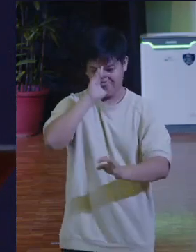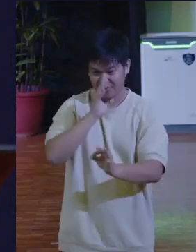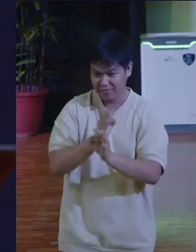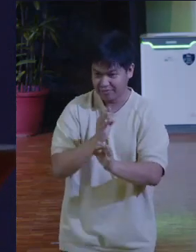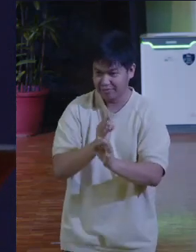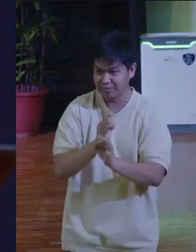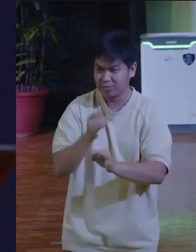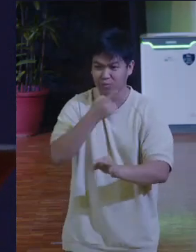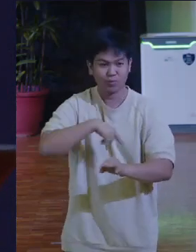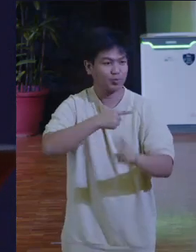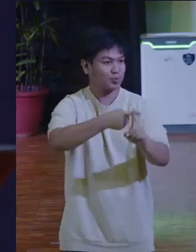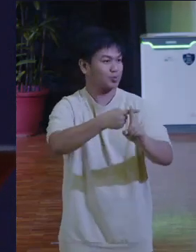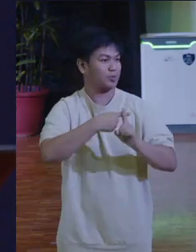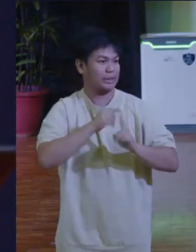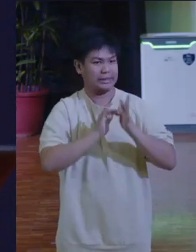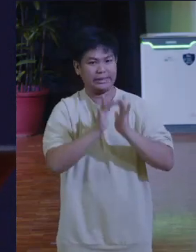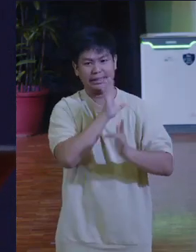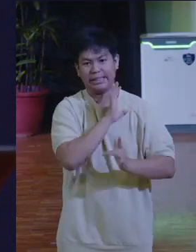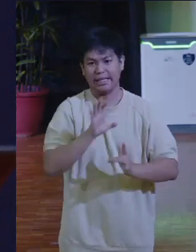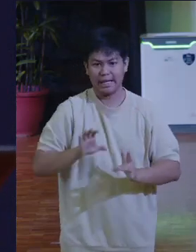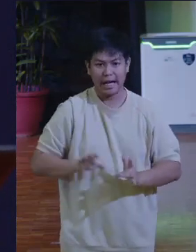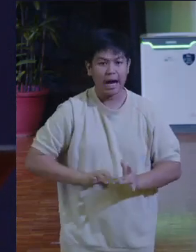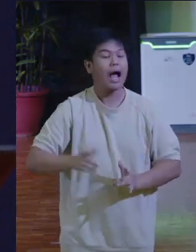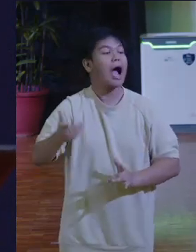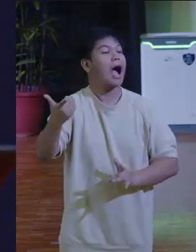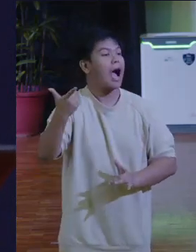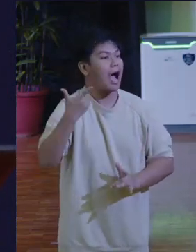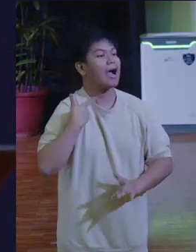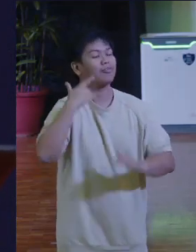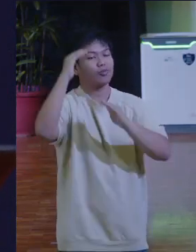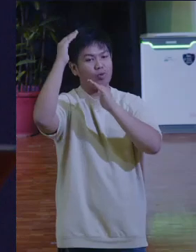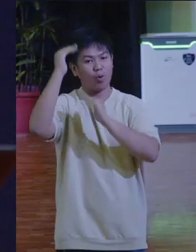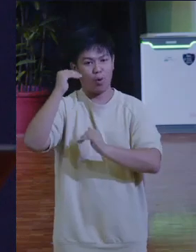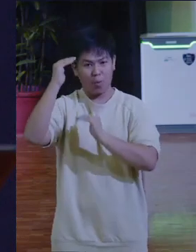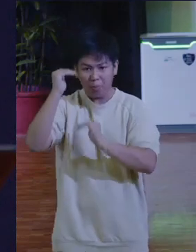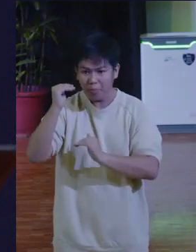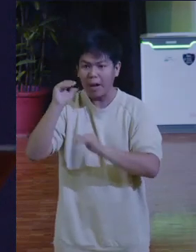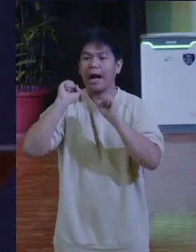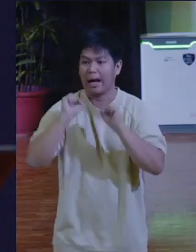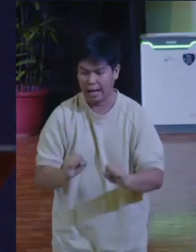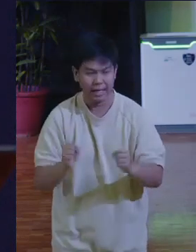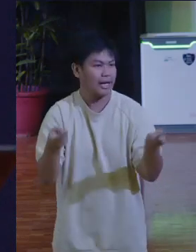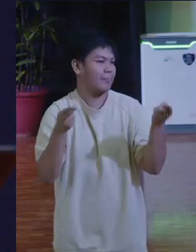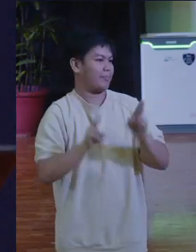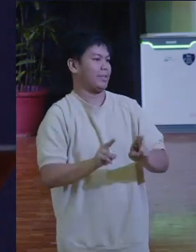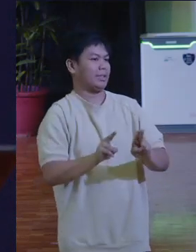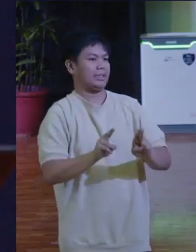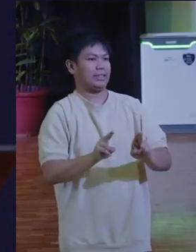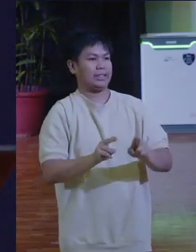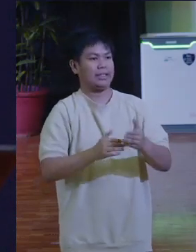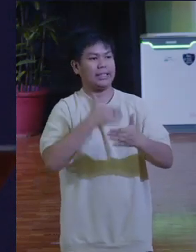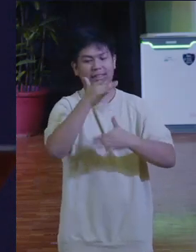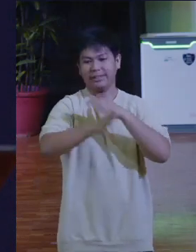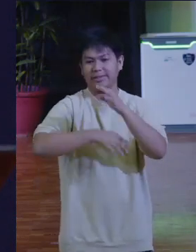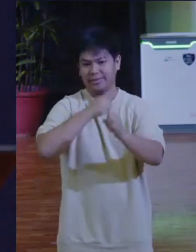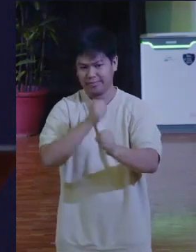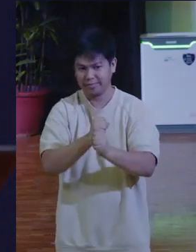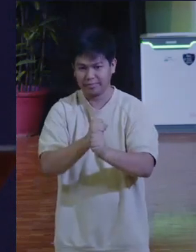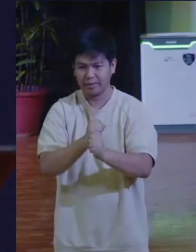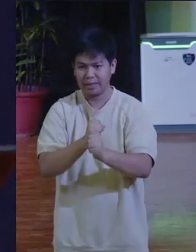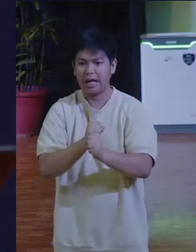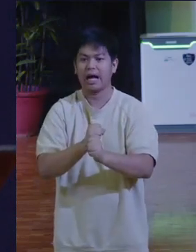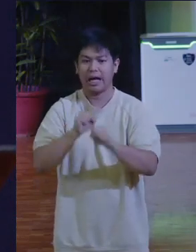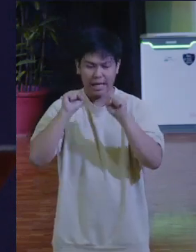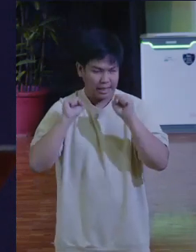kay Kristo Jesus ay mayroong posibilidad, mayroong pagkakataon